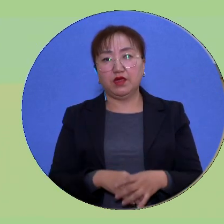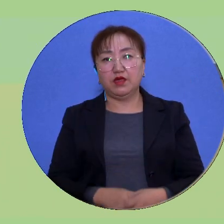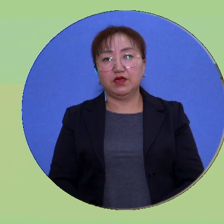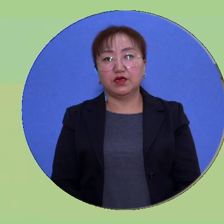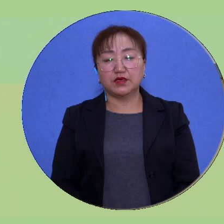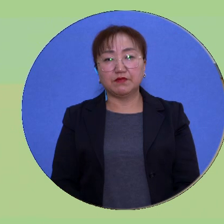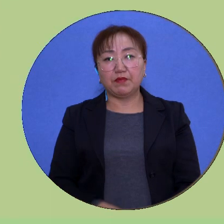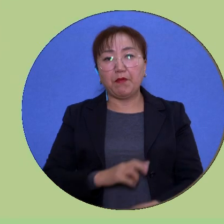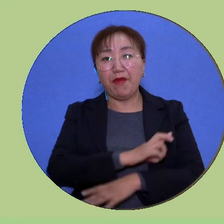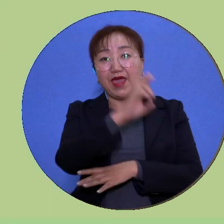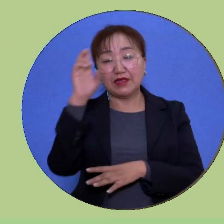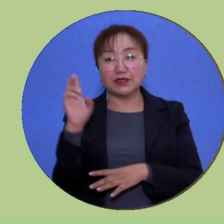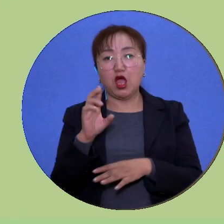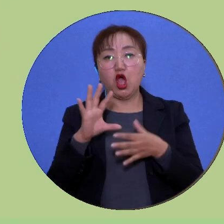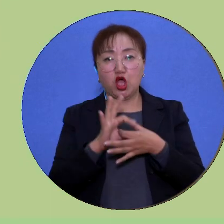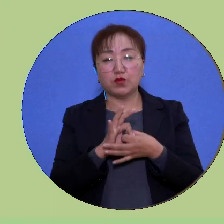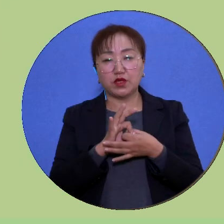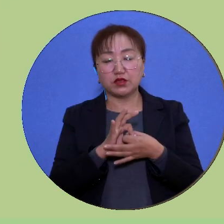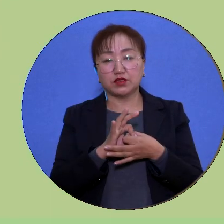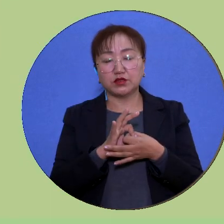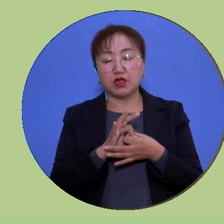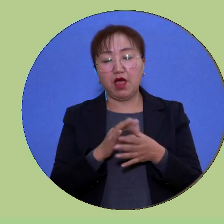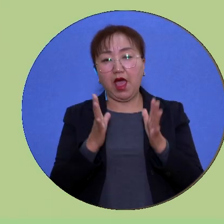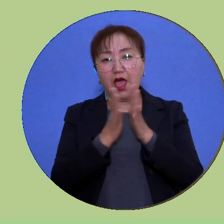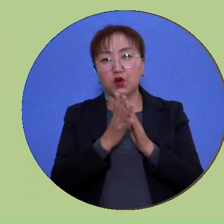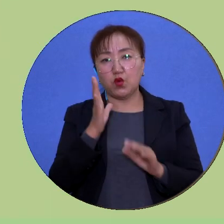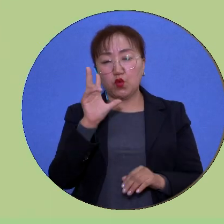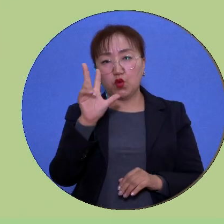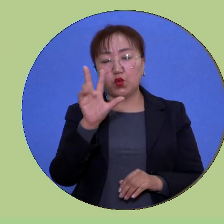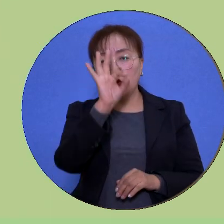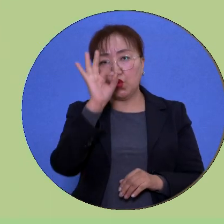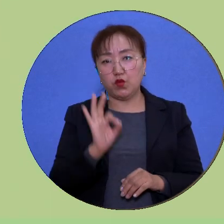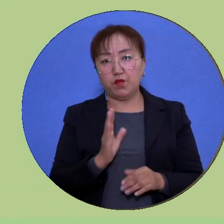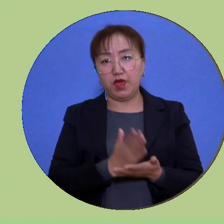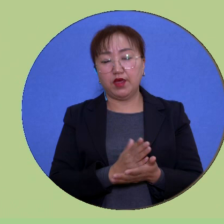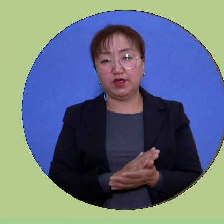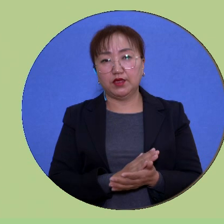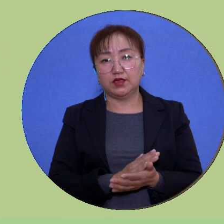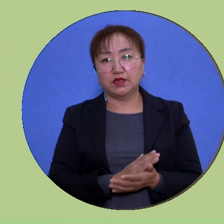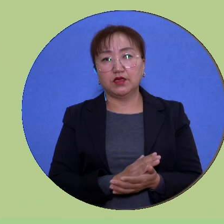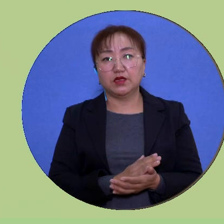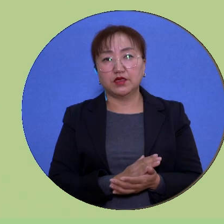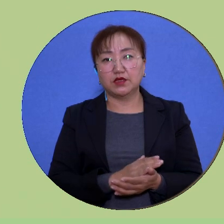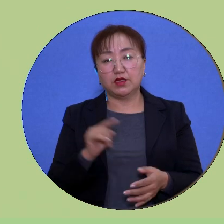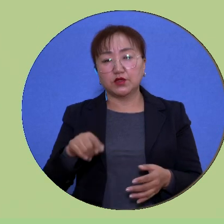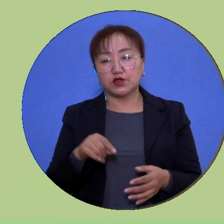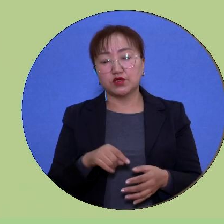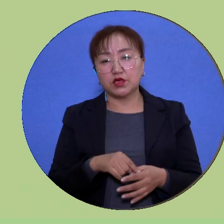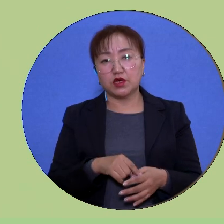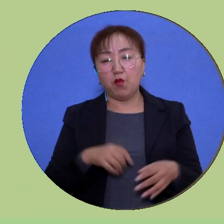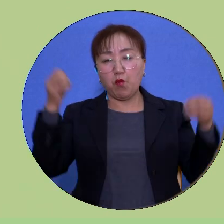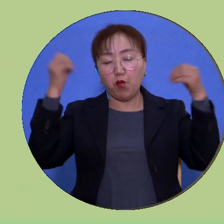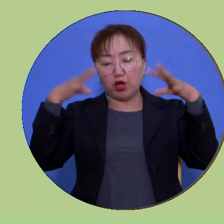སྟེད པའི སྟེད